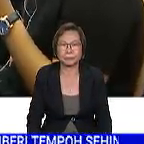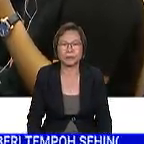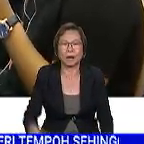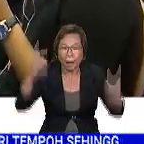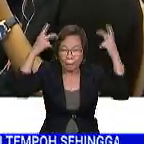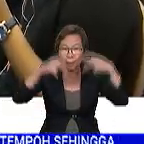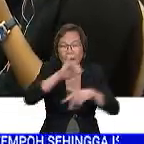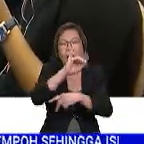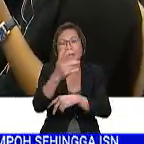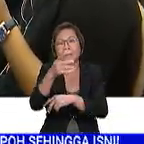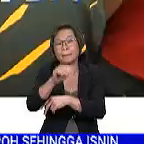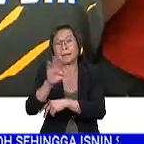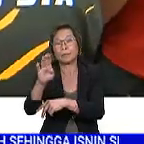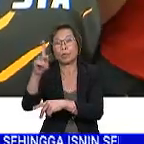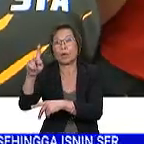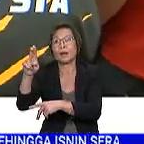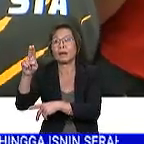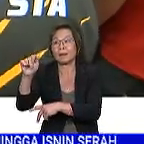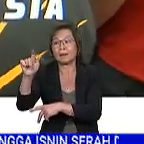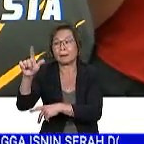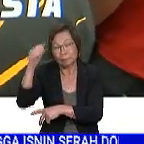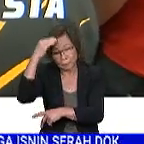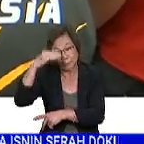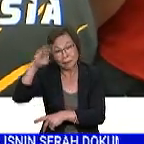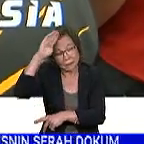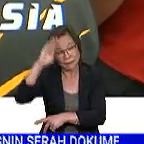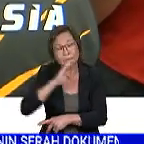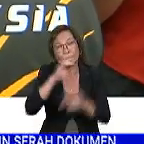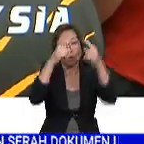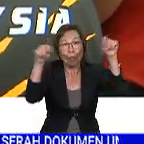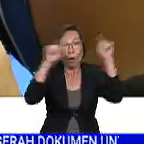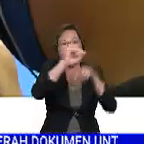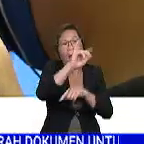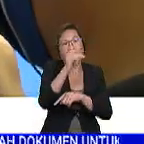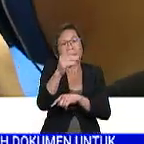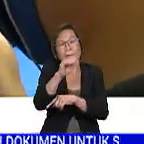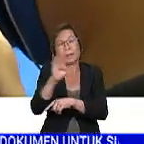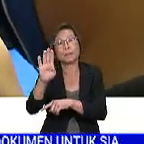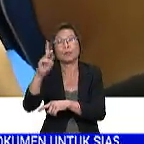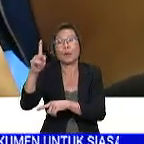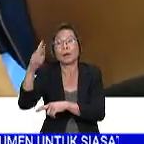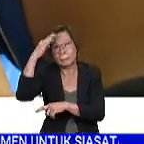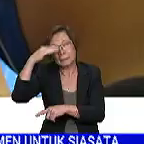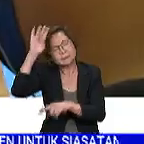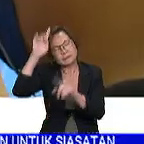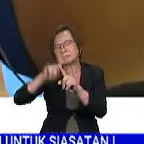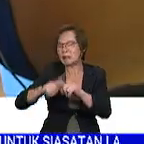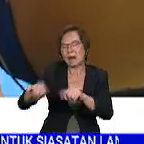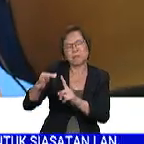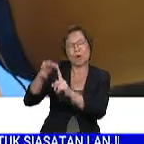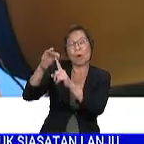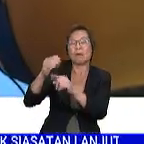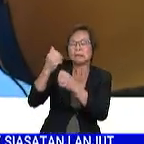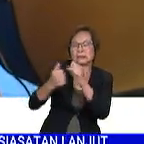Menurut pengarah IKBN Kuala Perlis, Zurihanmi Zakaria, convocation IKBN Kuala Perlis kali ini berbeza dengan